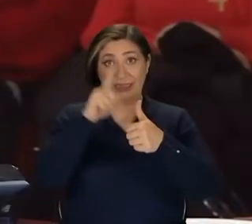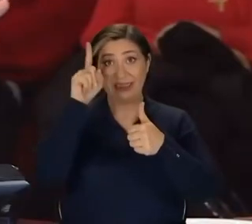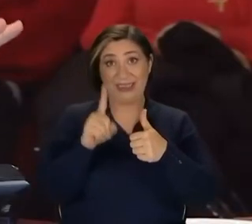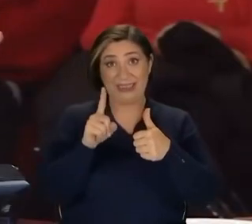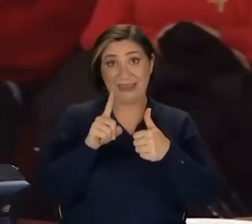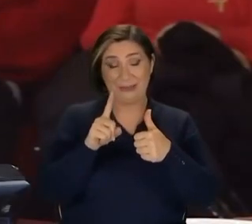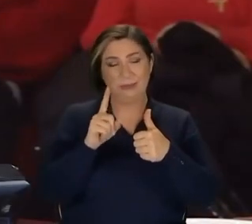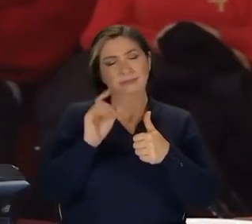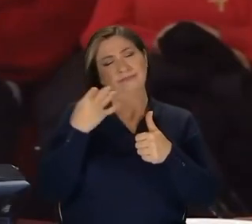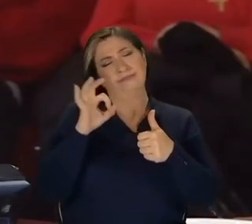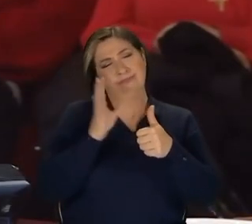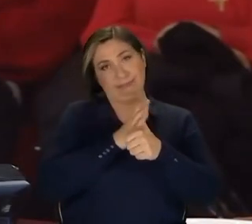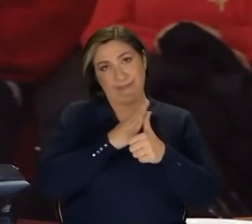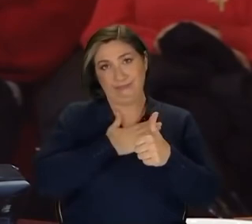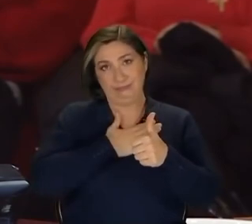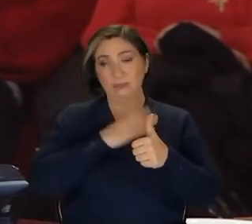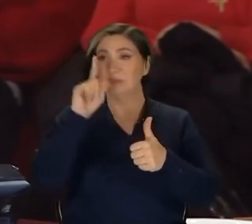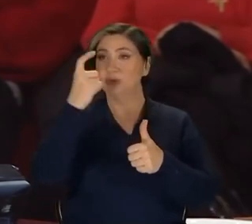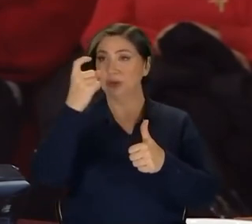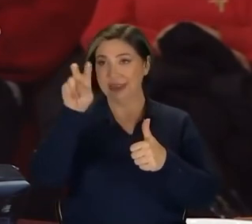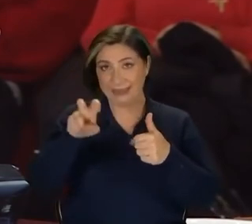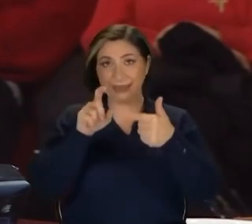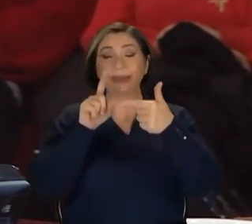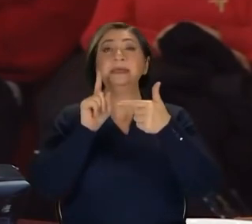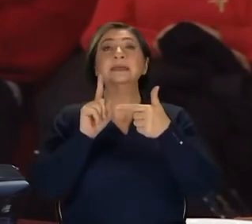göz ağrım. İlk göz ağrım, tamam. 98 yılı,